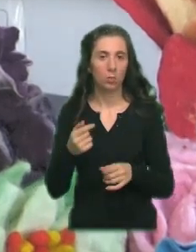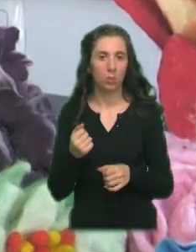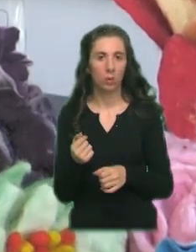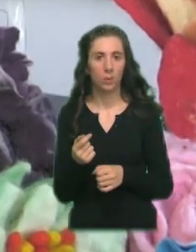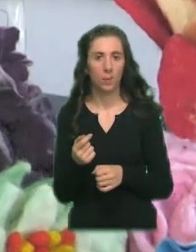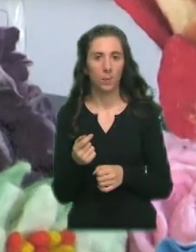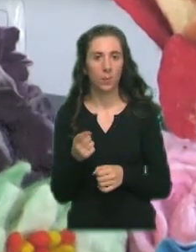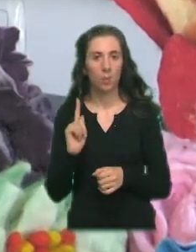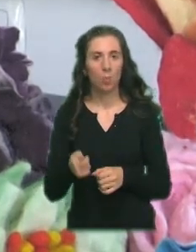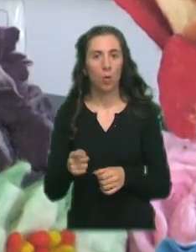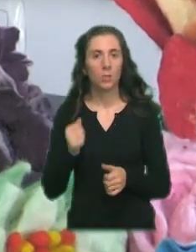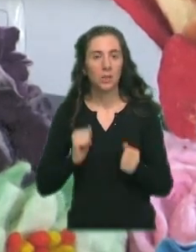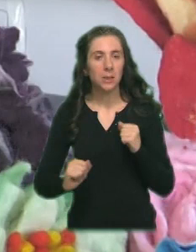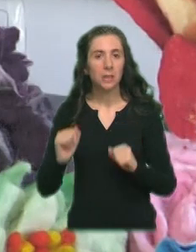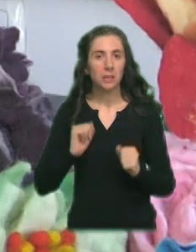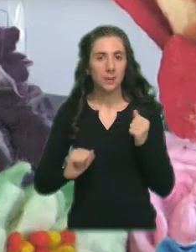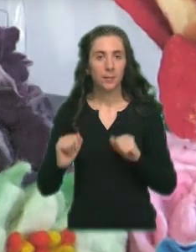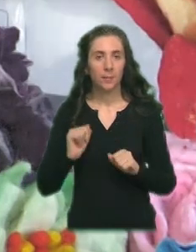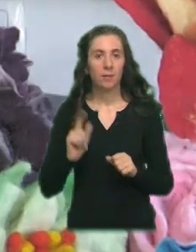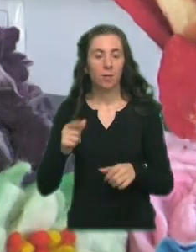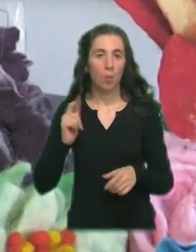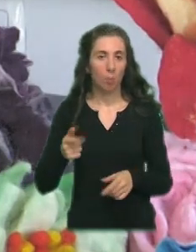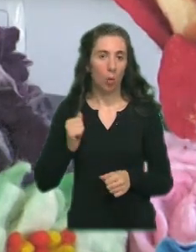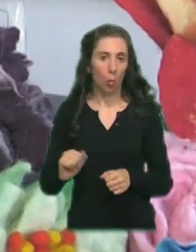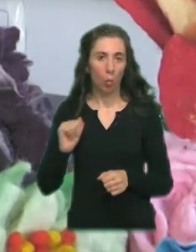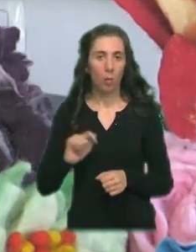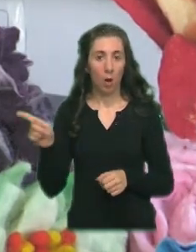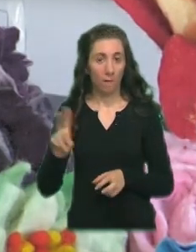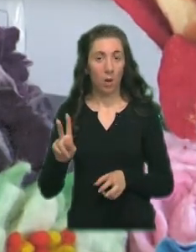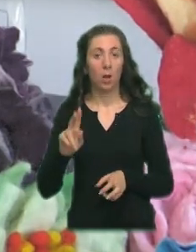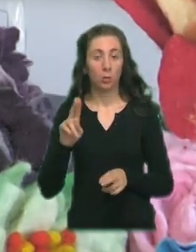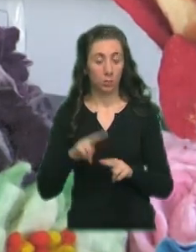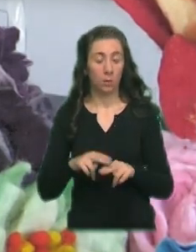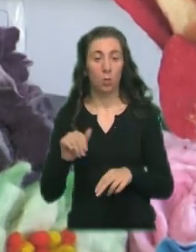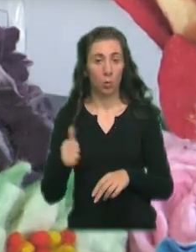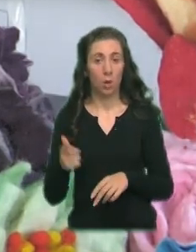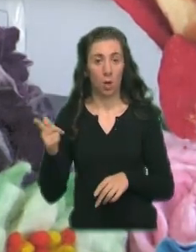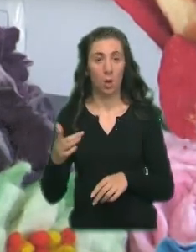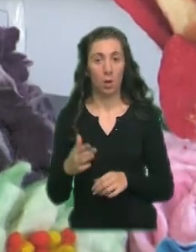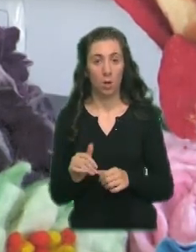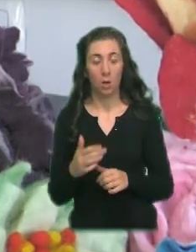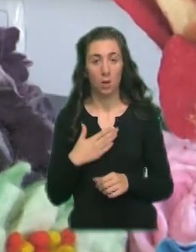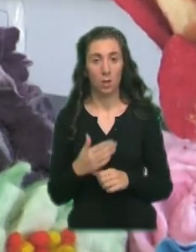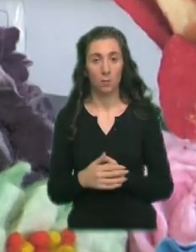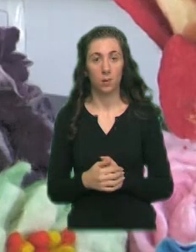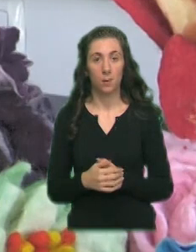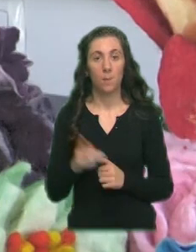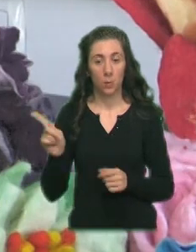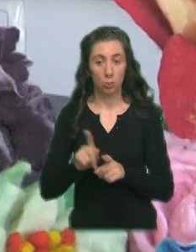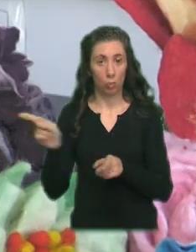likovnoj radionici izuzetno voli i keramičku radionicu. Vjerojatno ste mogli vidjeti